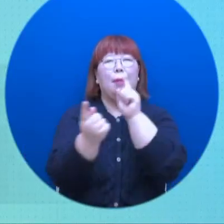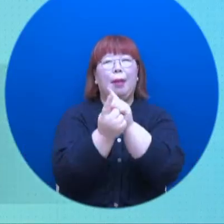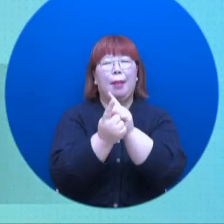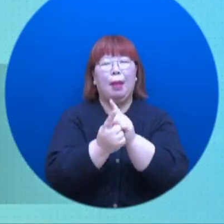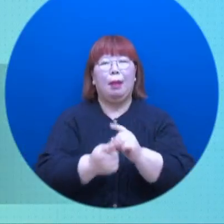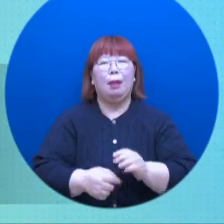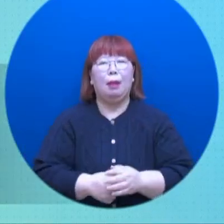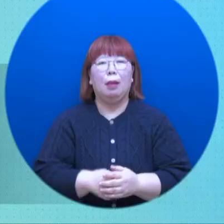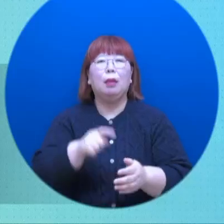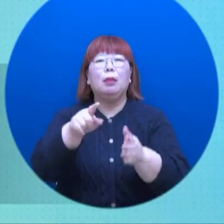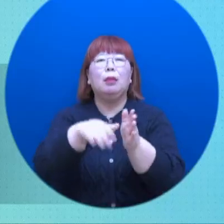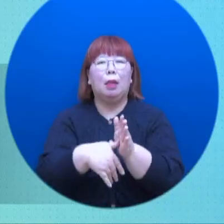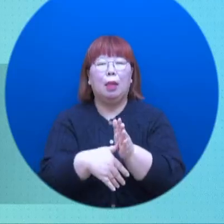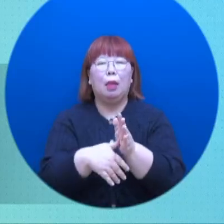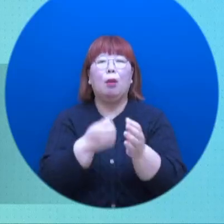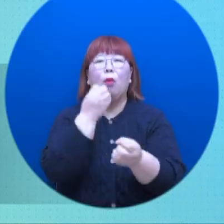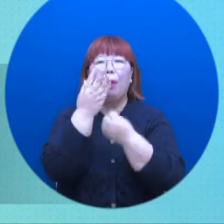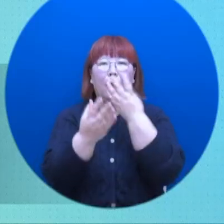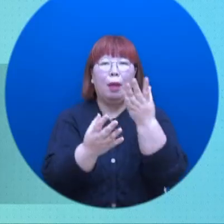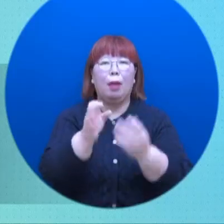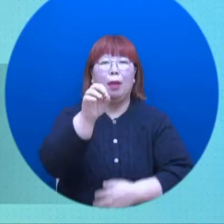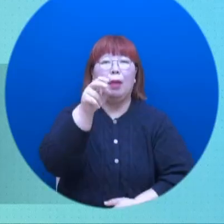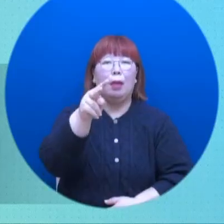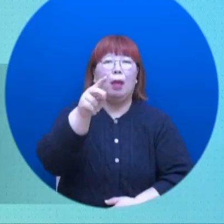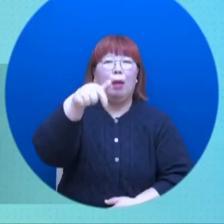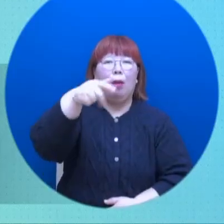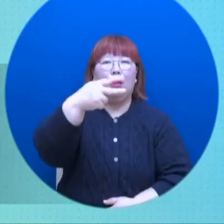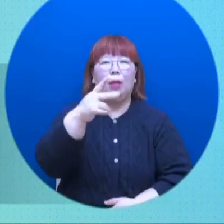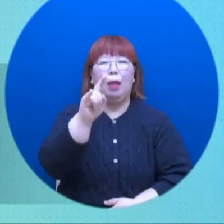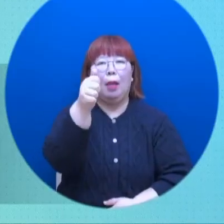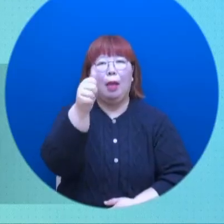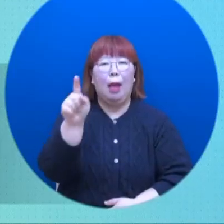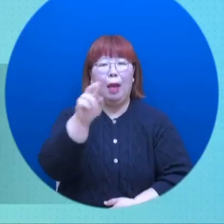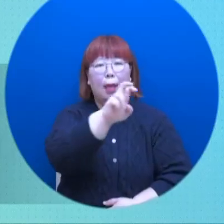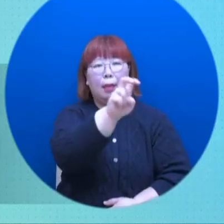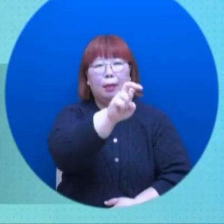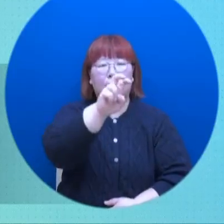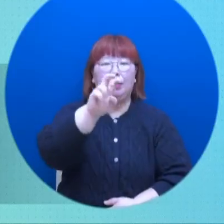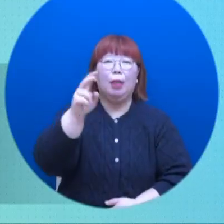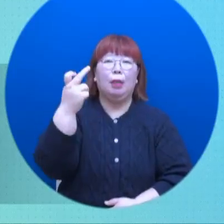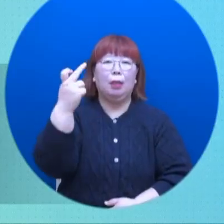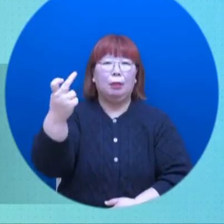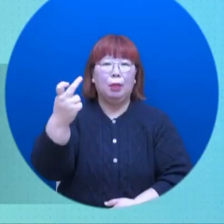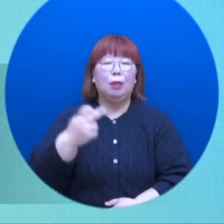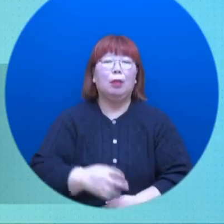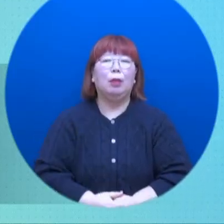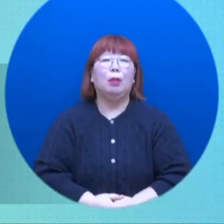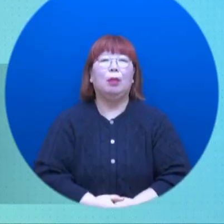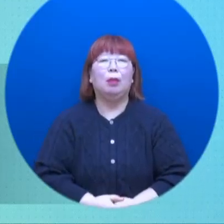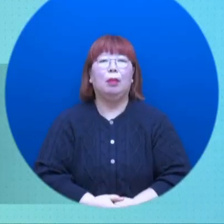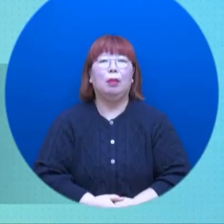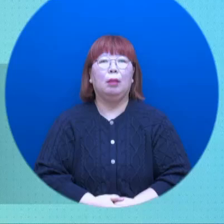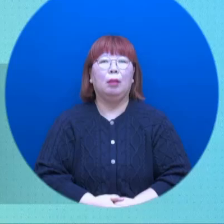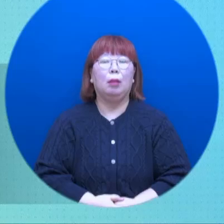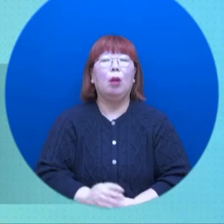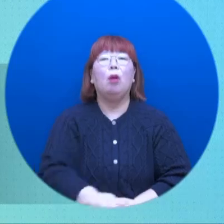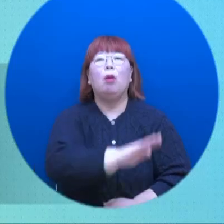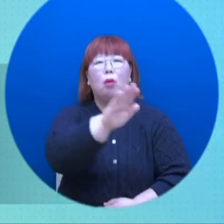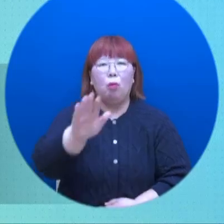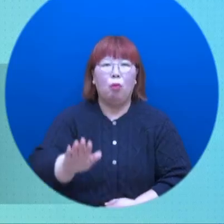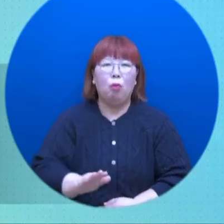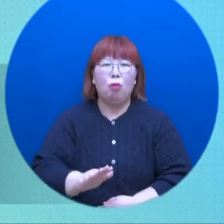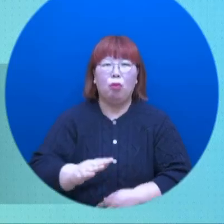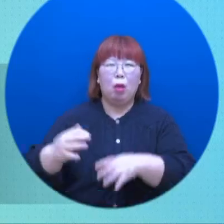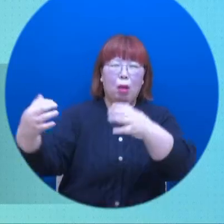이렇게 고백합니다. 역대하 20장 12절. 우리 말씀을 화면을 보고 읽겠습니다. 우리를 치러 오는